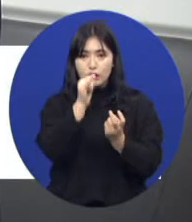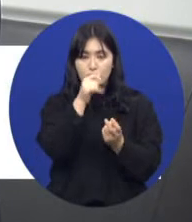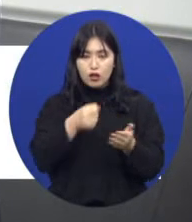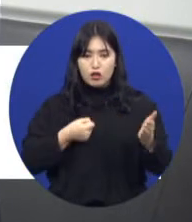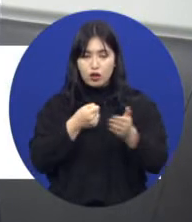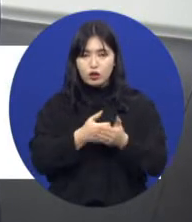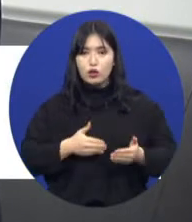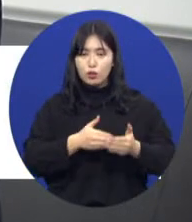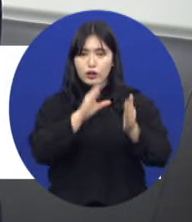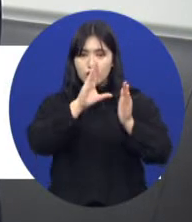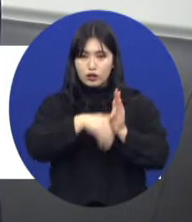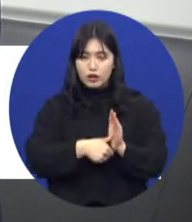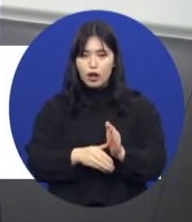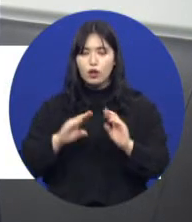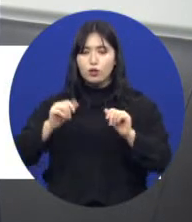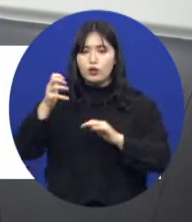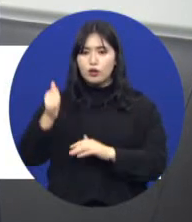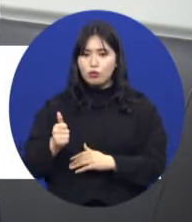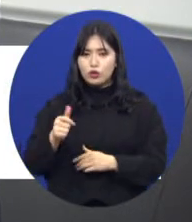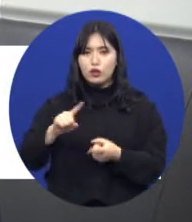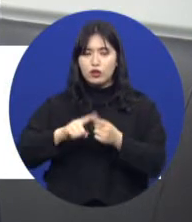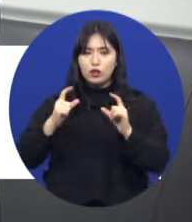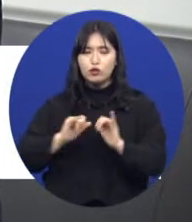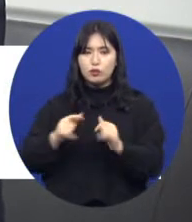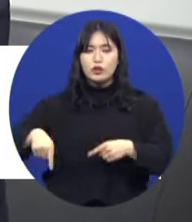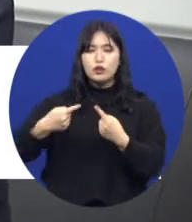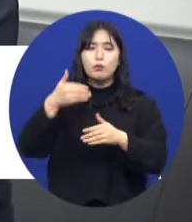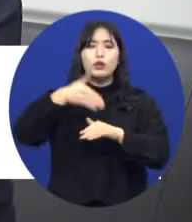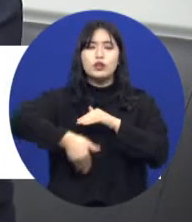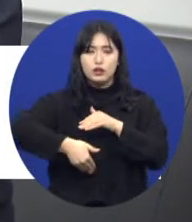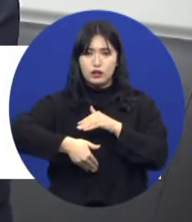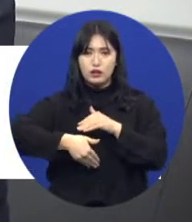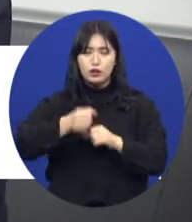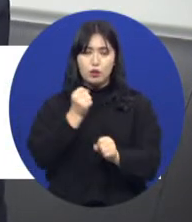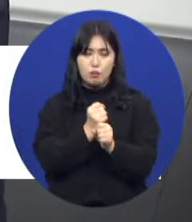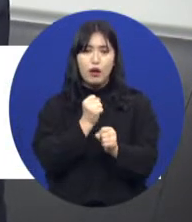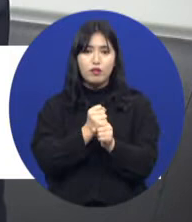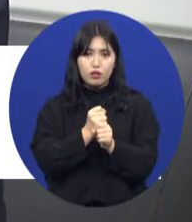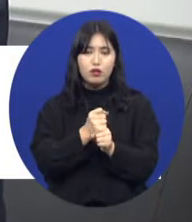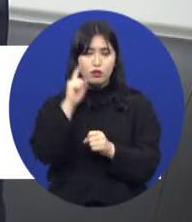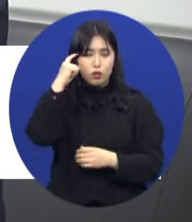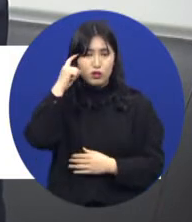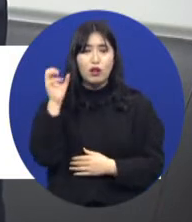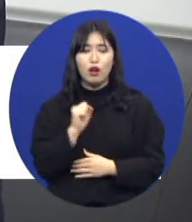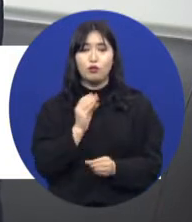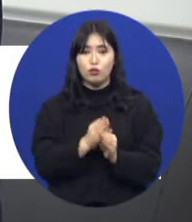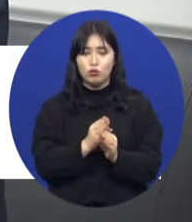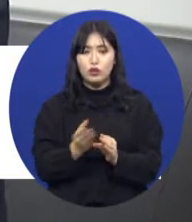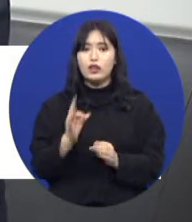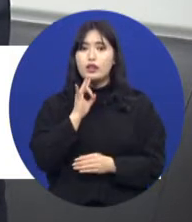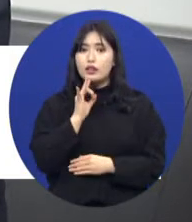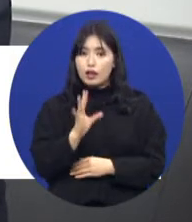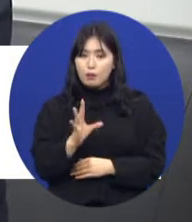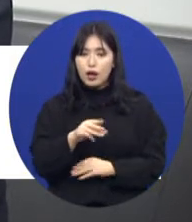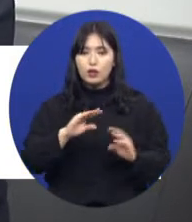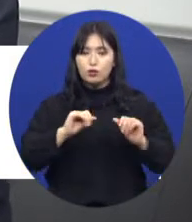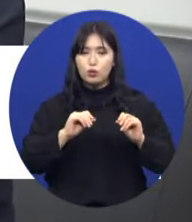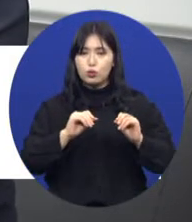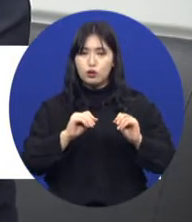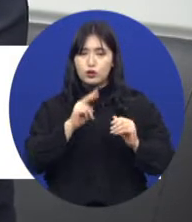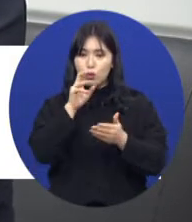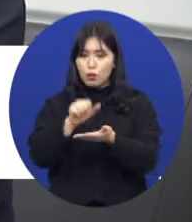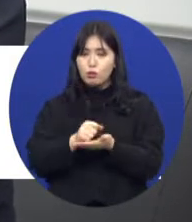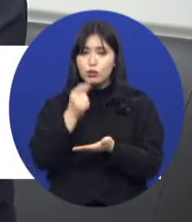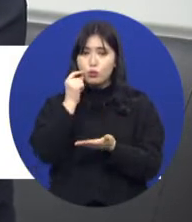과정에 토지주분들과 지역주민들이 참여하는 형태로 만들어 나갈 생각을 갖고 있습니다. 다만 토지를